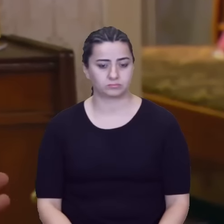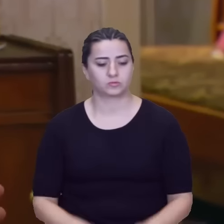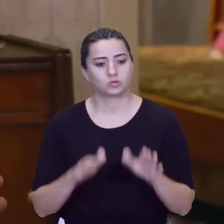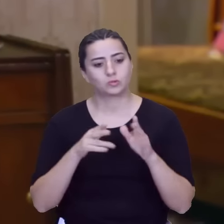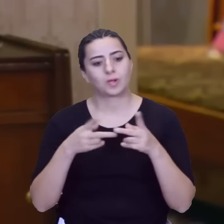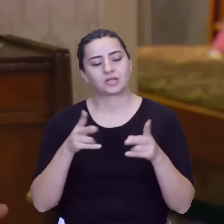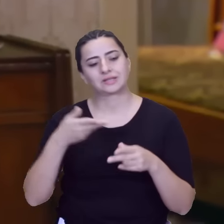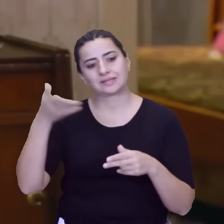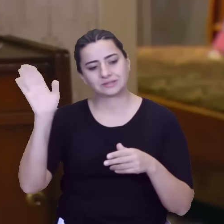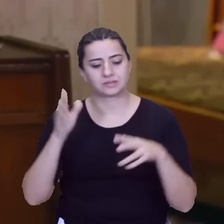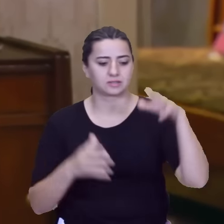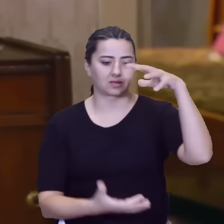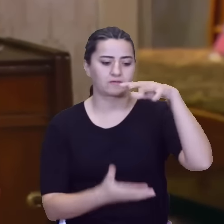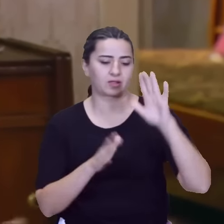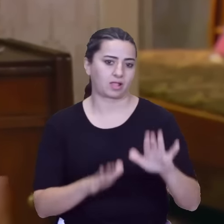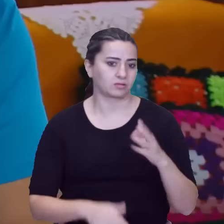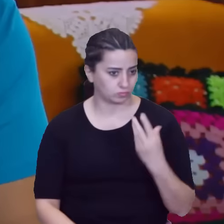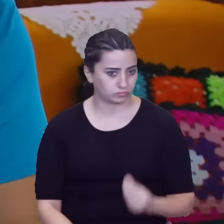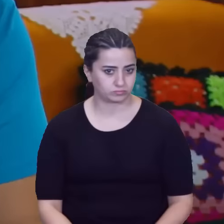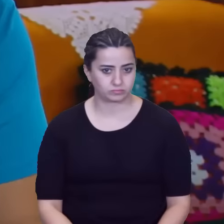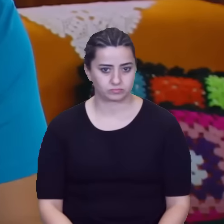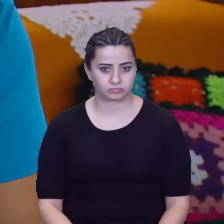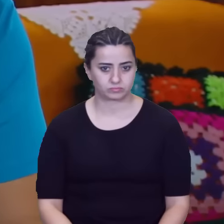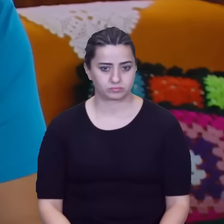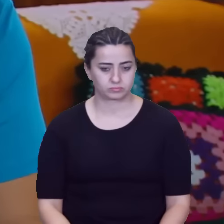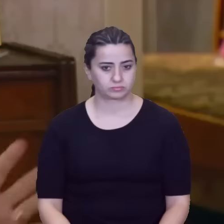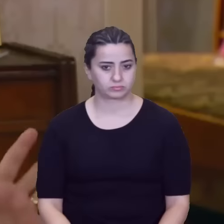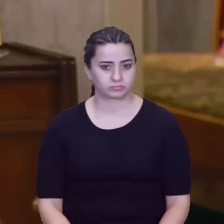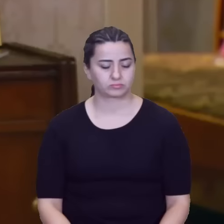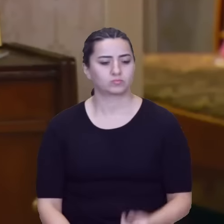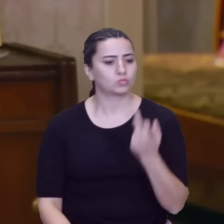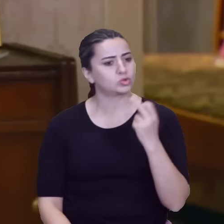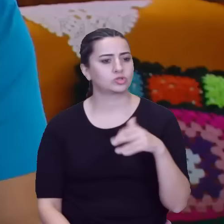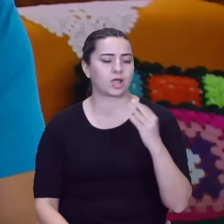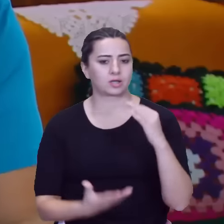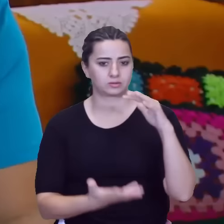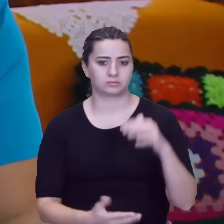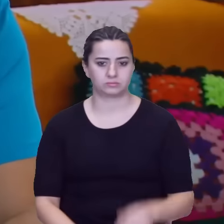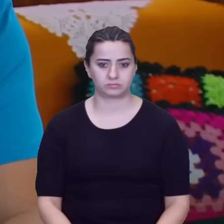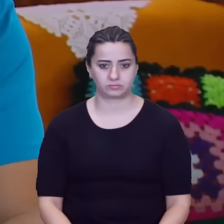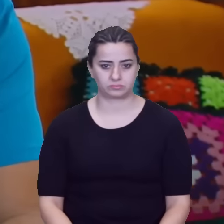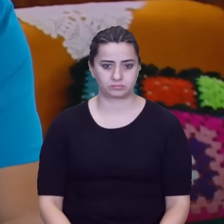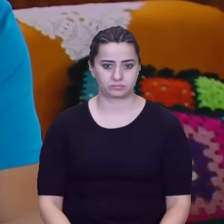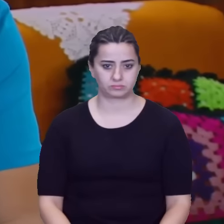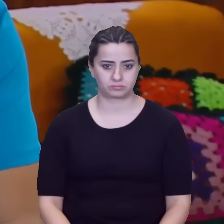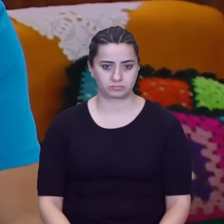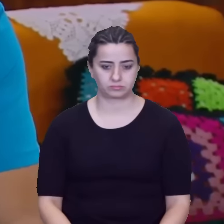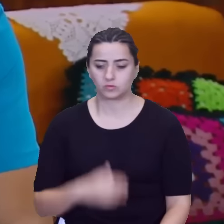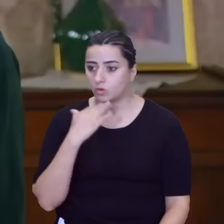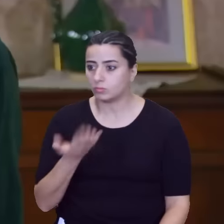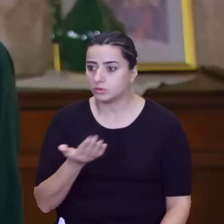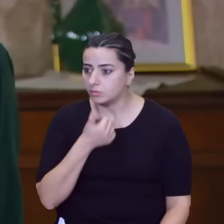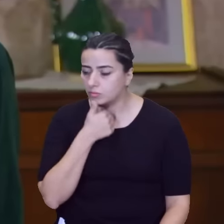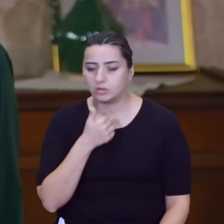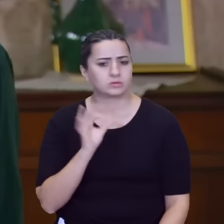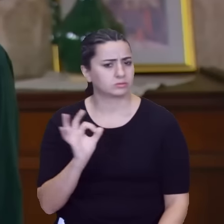gitsin. Kafes kalsın evde. En güzeli o ya. En güzeli o. Boş kafes en güzeli ya. Olur mu baba? Nasıl olur?